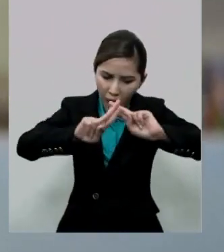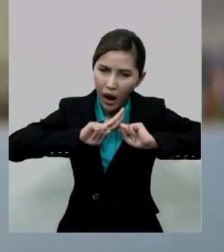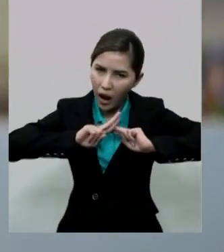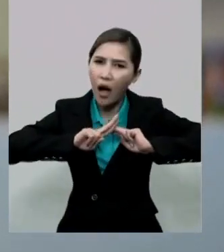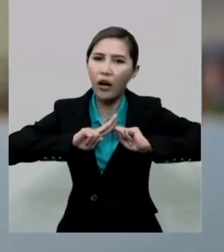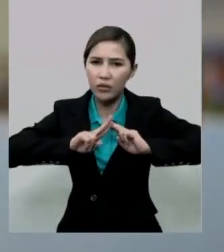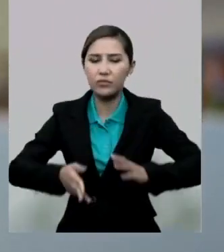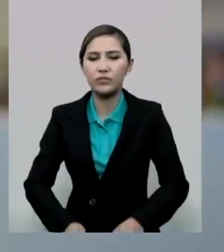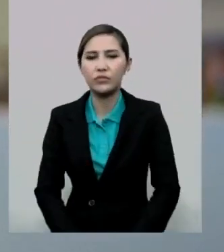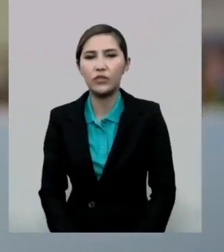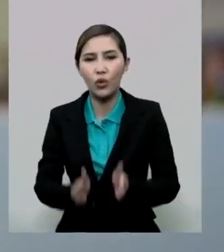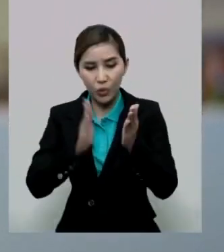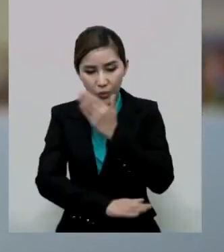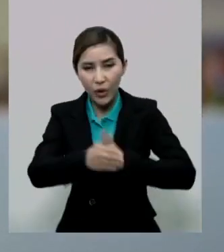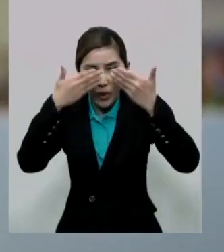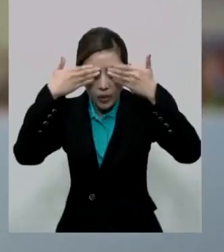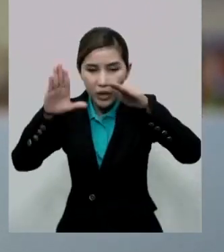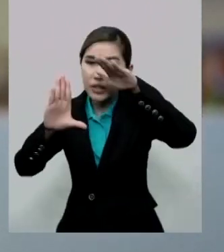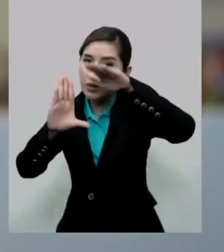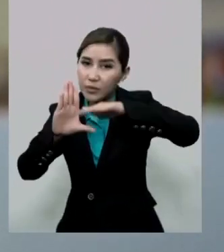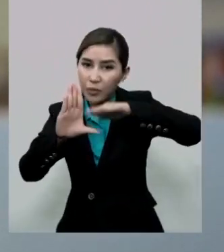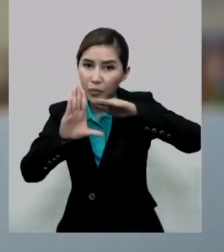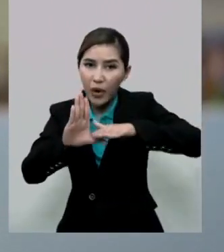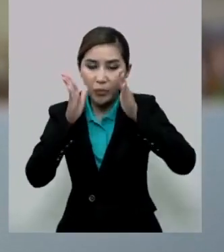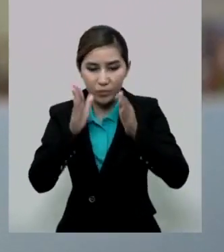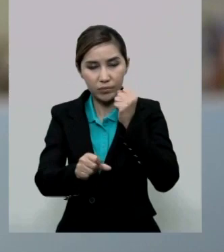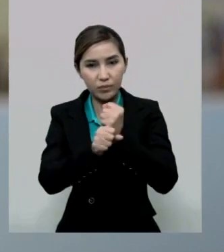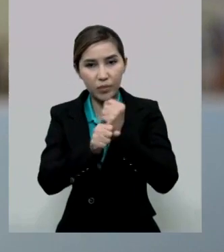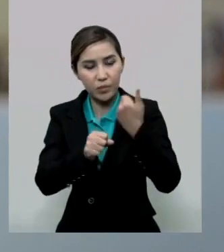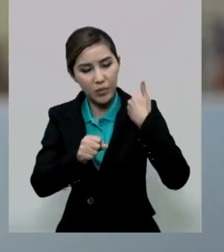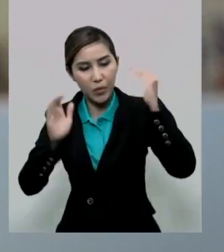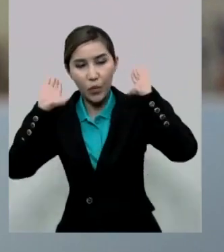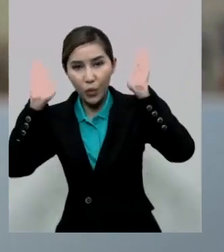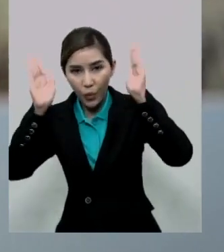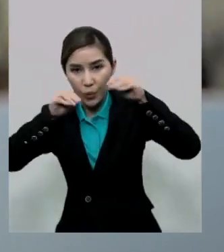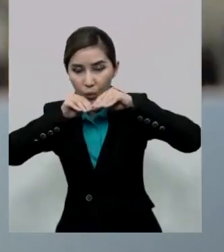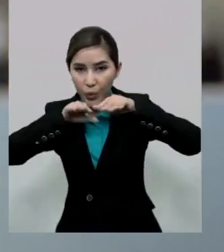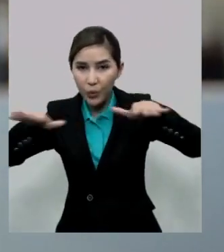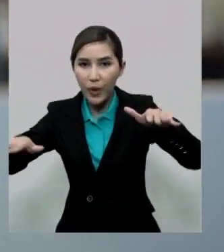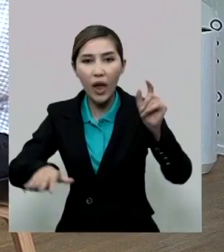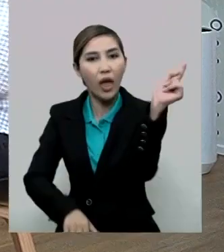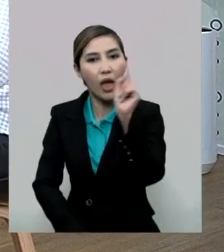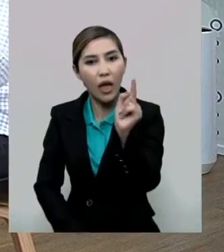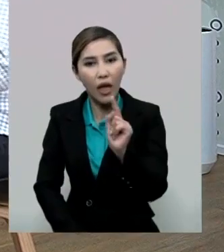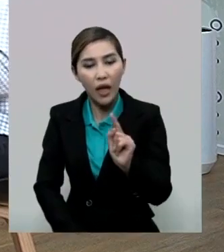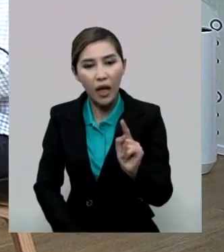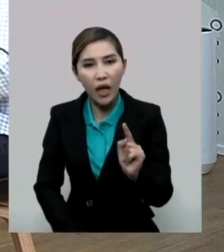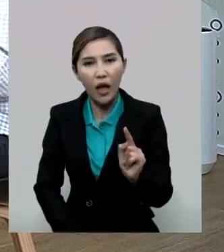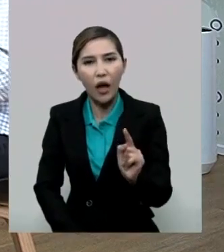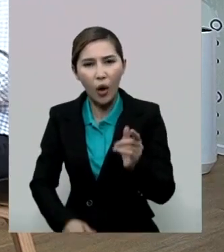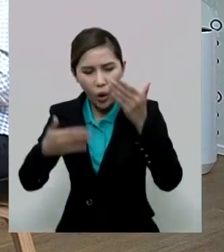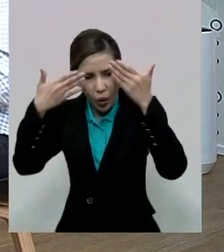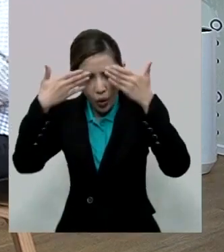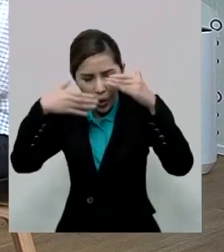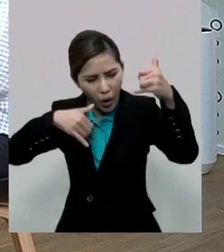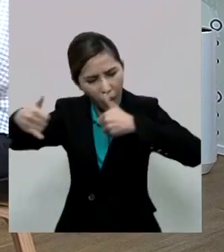การประชาสัมพันธ์หรือว่าเผยแพร่ผ่านช่องทางใดเขาถึงแบบว่าติดต่อแล้วก็รู้ว่าเอ้ย .coffee เราเปิดรับสมัครอะ ครับคืออย่างแรกเราจะทำใบ